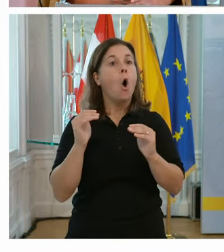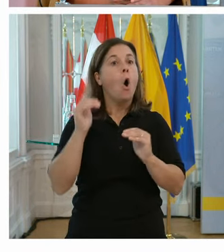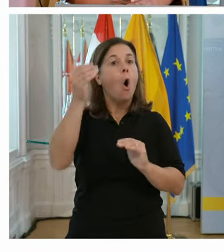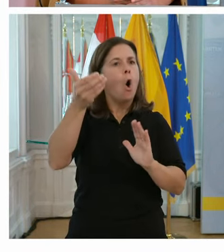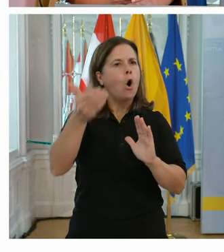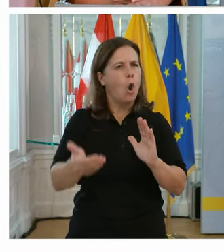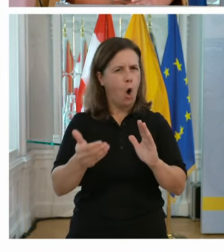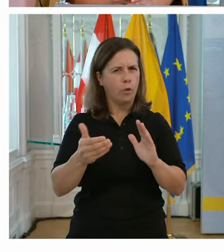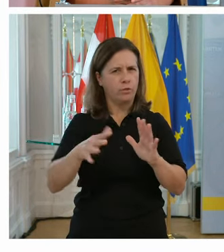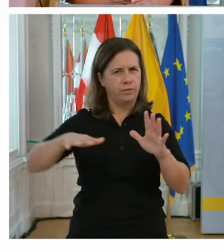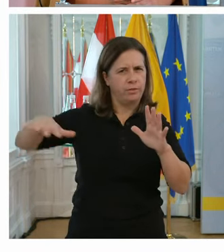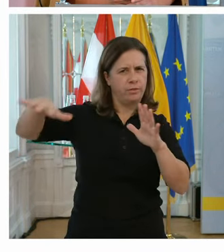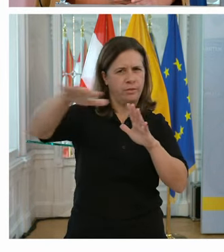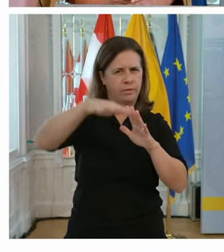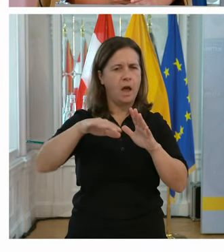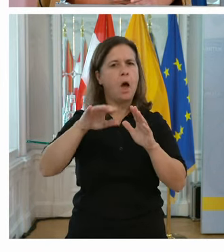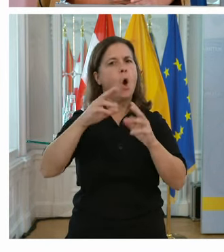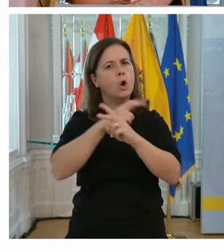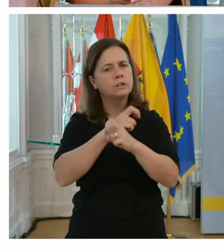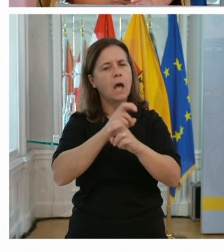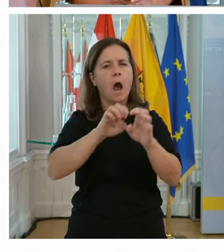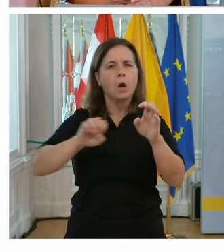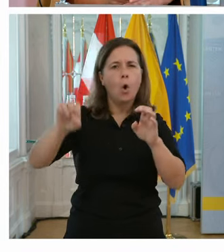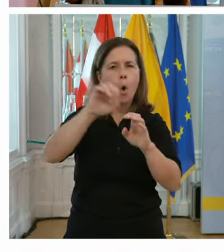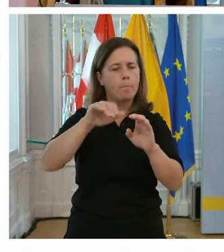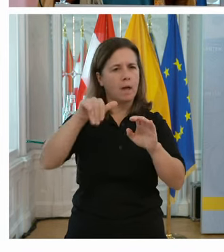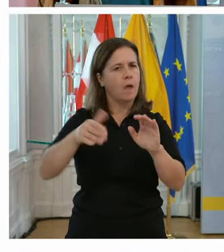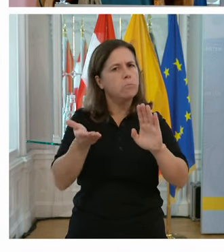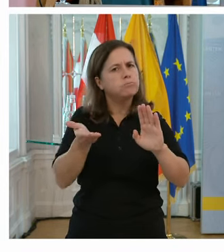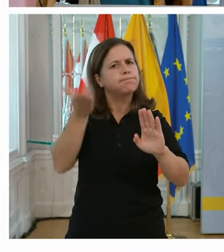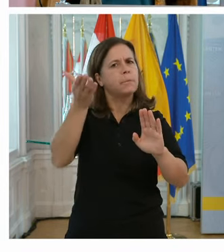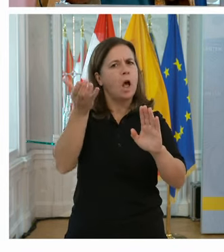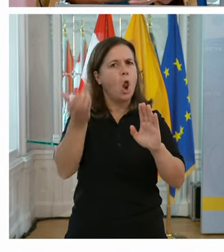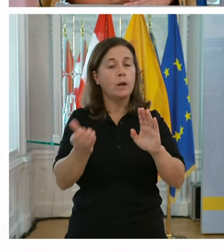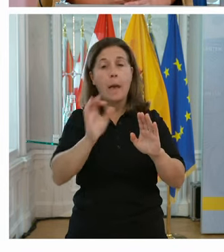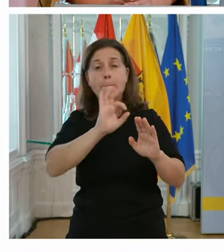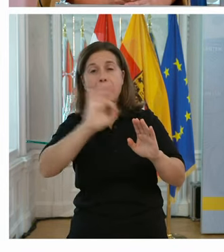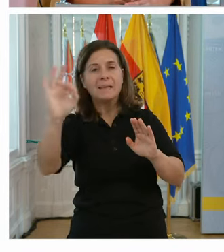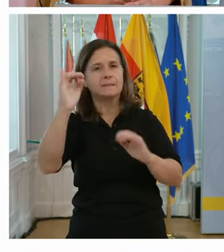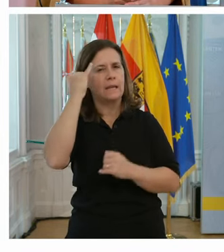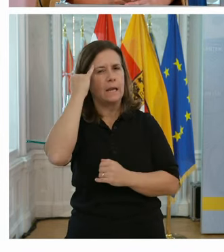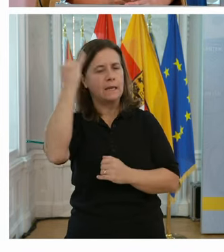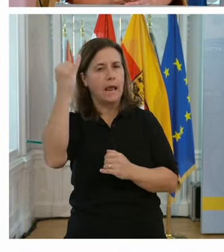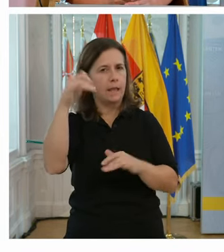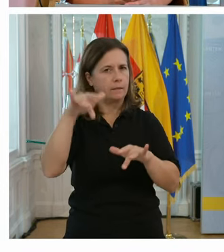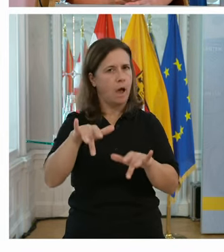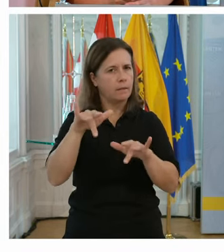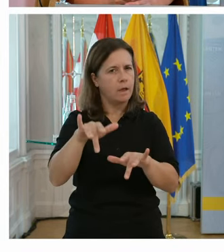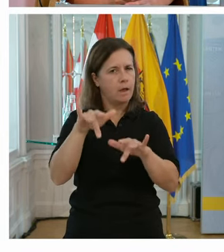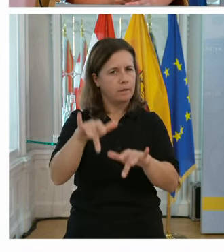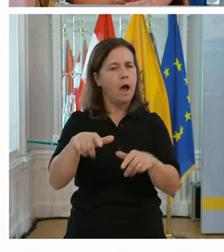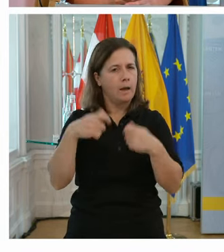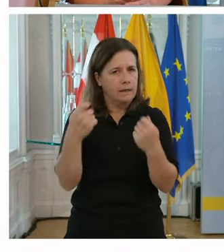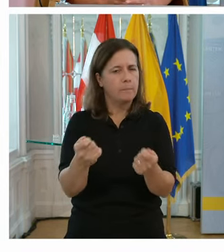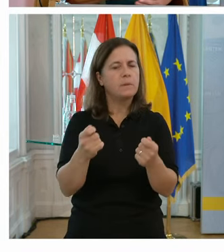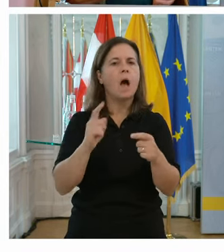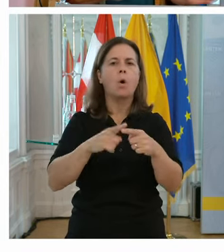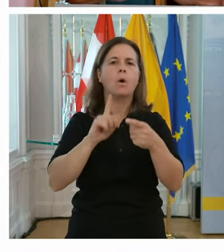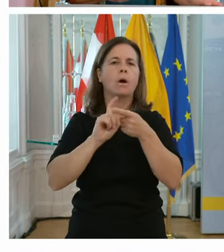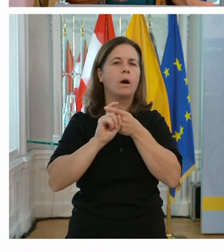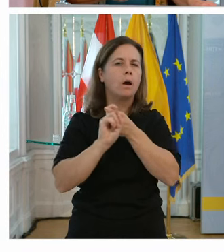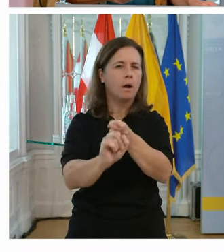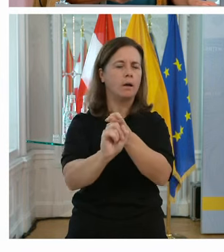wie Österreich oder Europa davon getrieben ist, dass man mit den besten Ideen am Markt erfolgreich ist, hängen natürlich